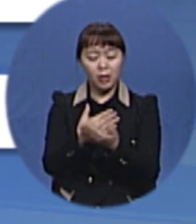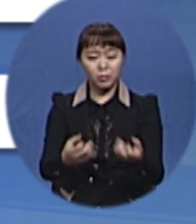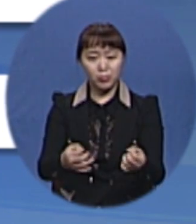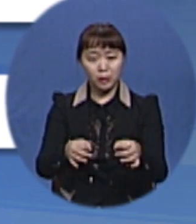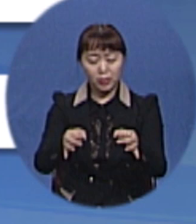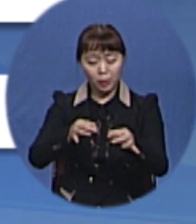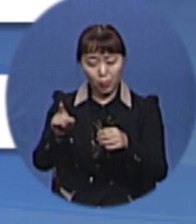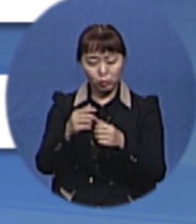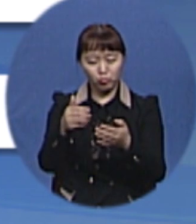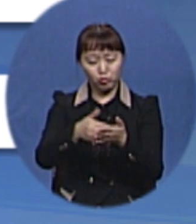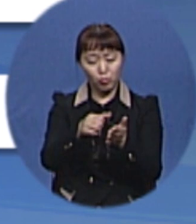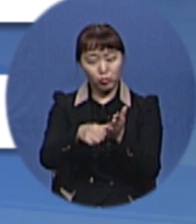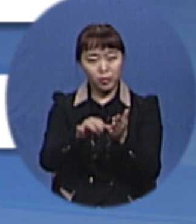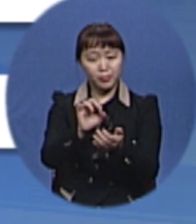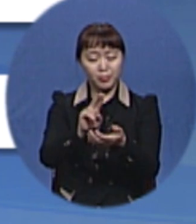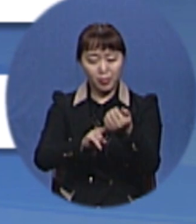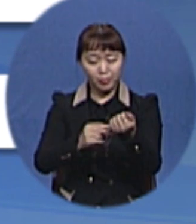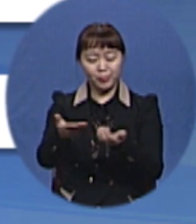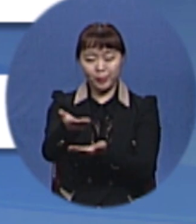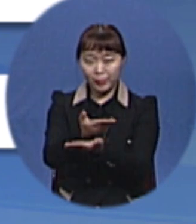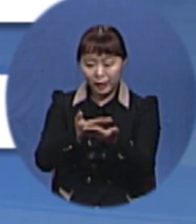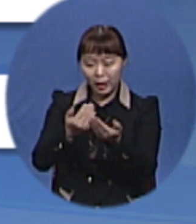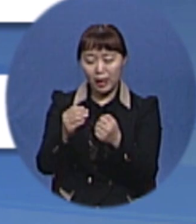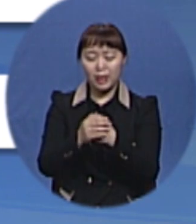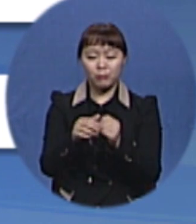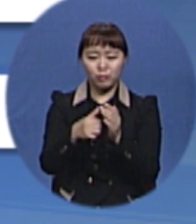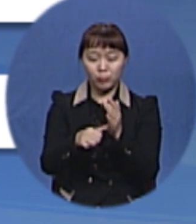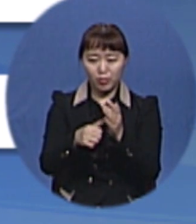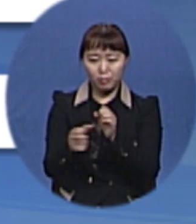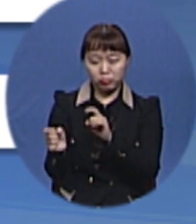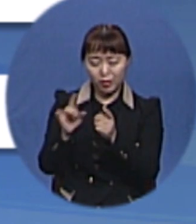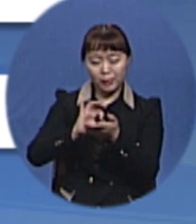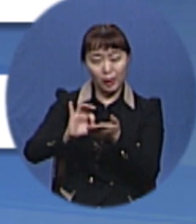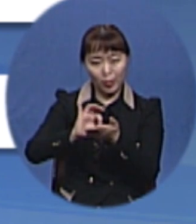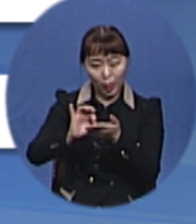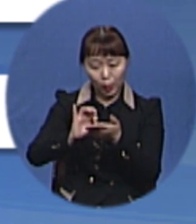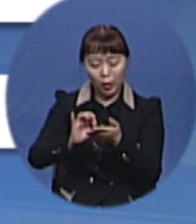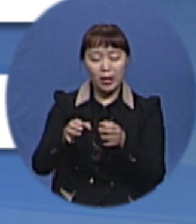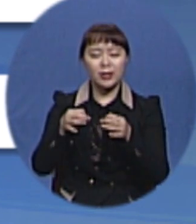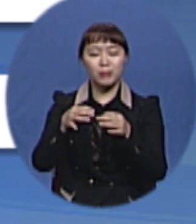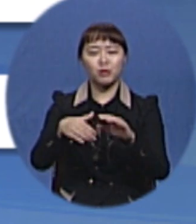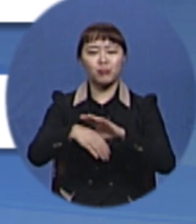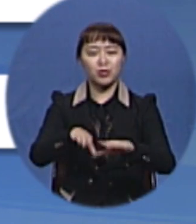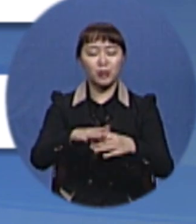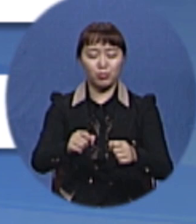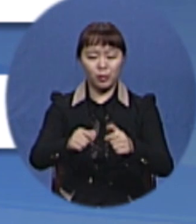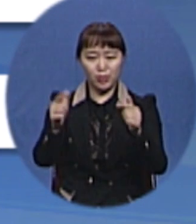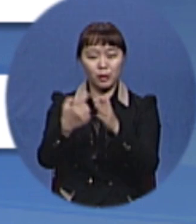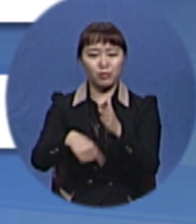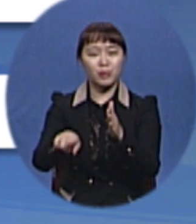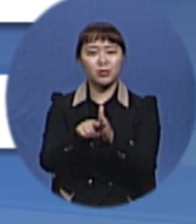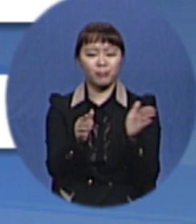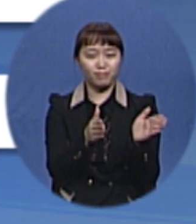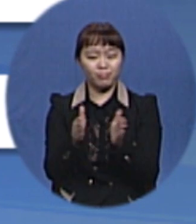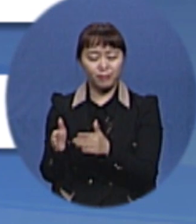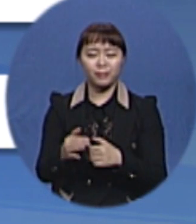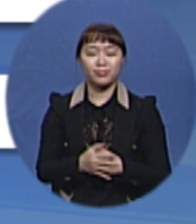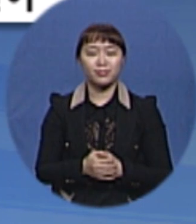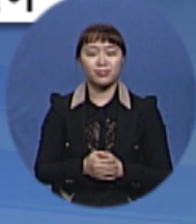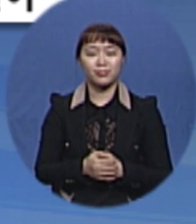나눔장터는 중고 물품을 판매하고 교환해 자원 재활용을 생활화하고 기부 문화를 확산시키기 위해